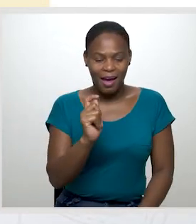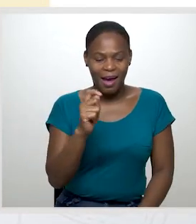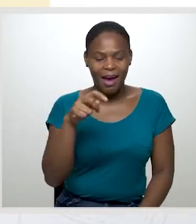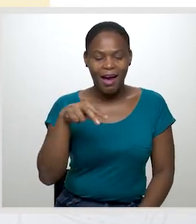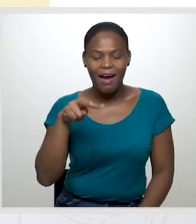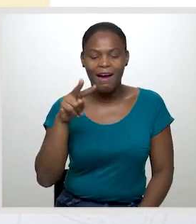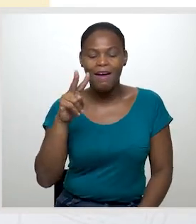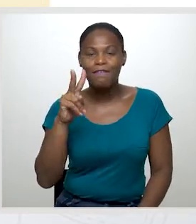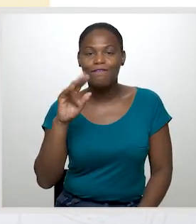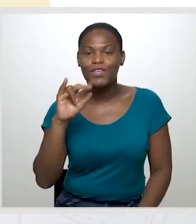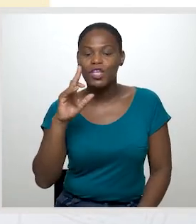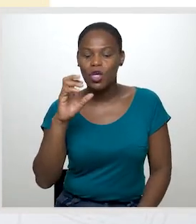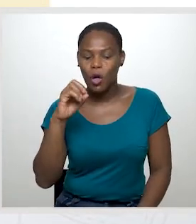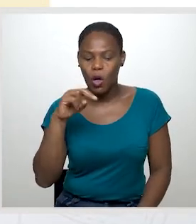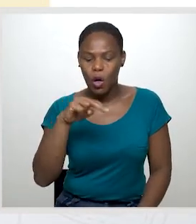Troisième sujet,